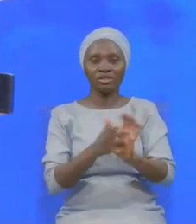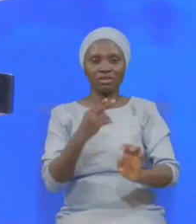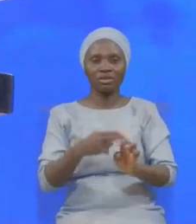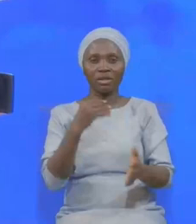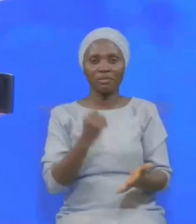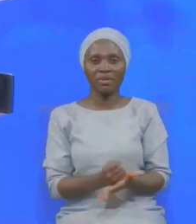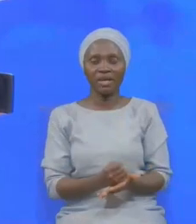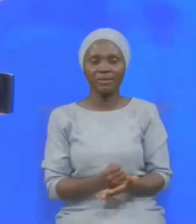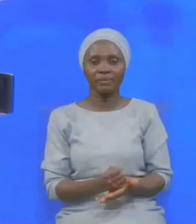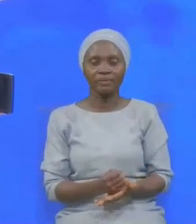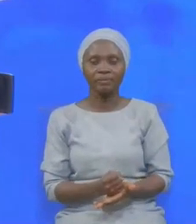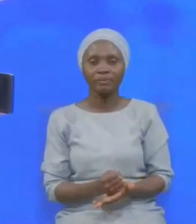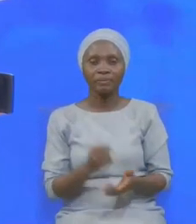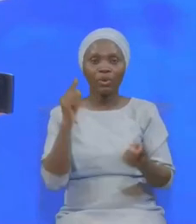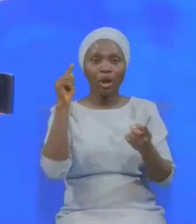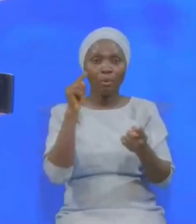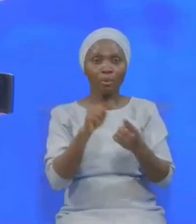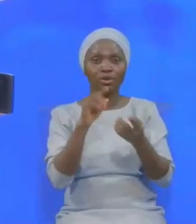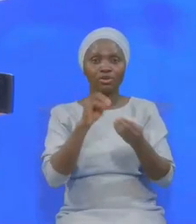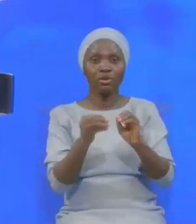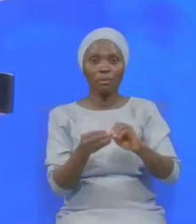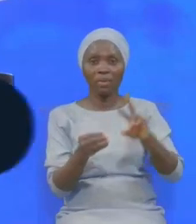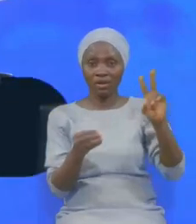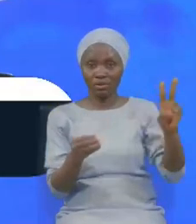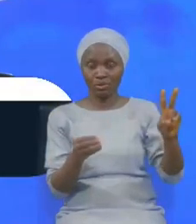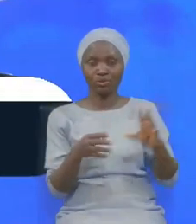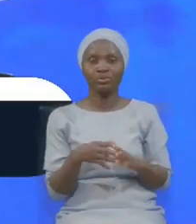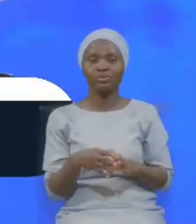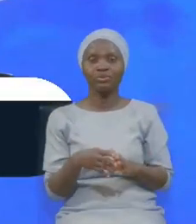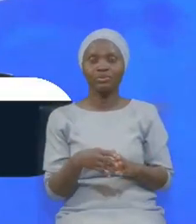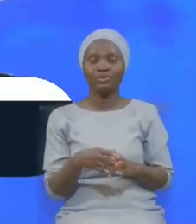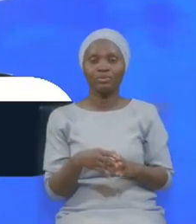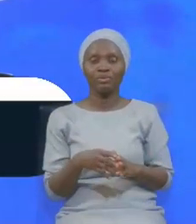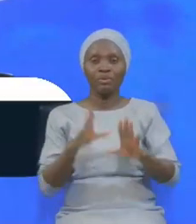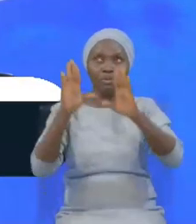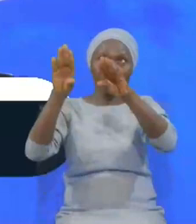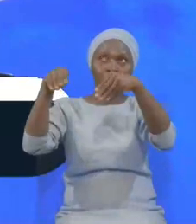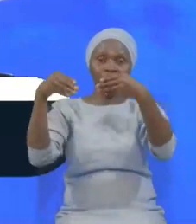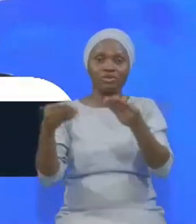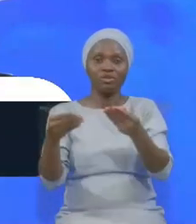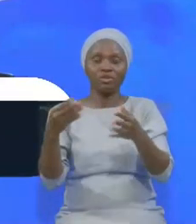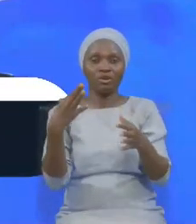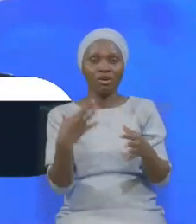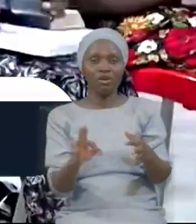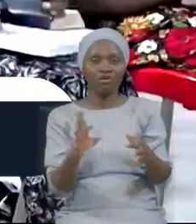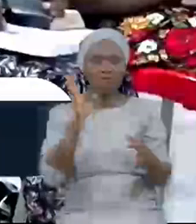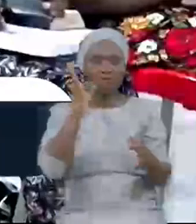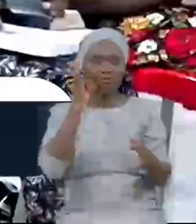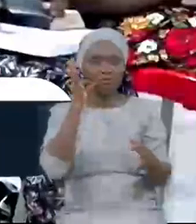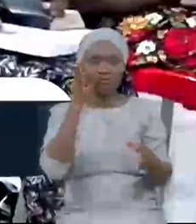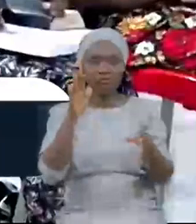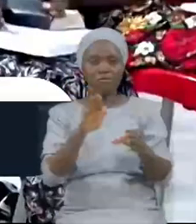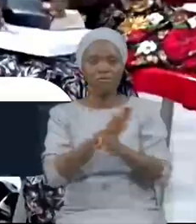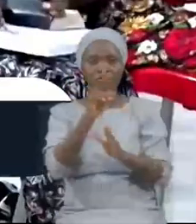Deuxième point, la provision de la fécondité pour tous les saints.